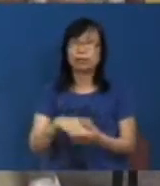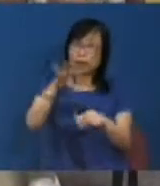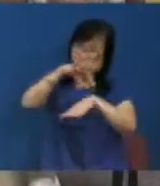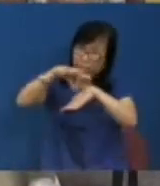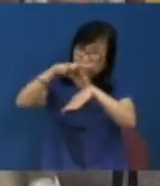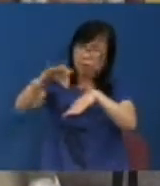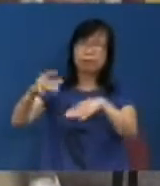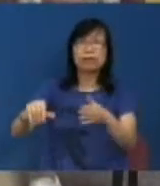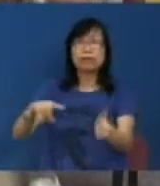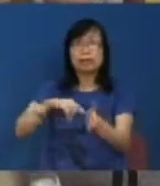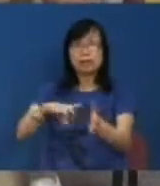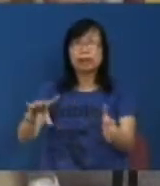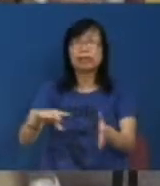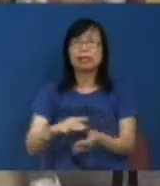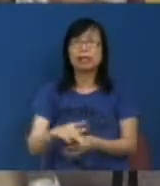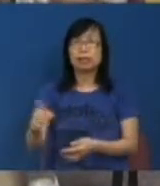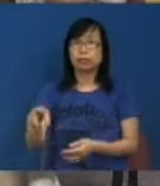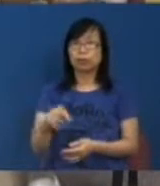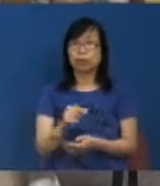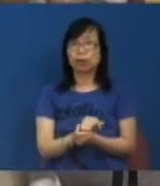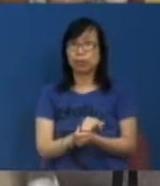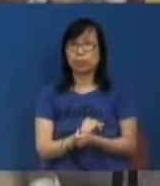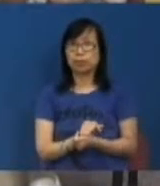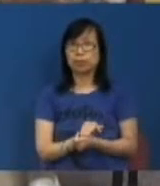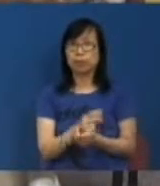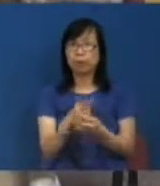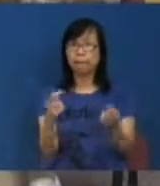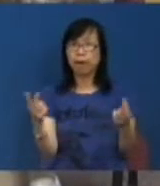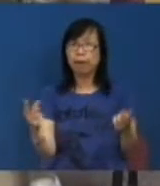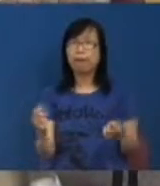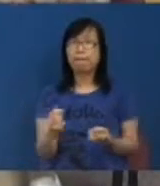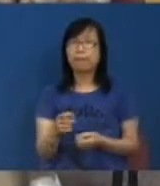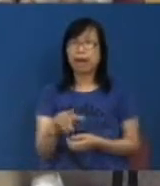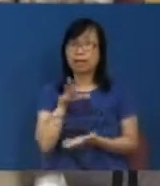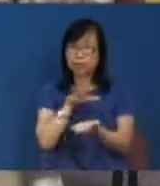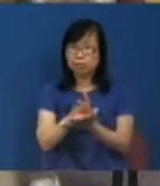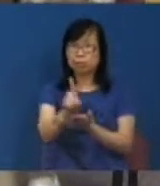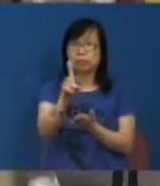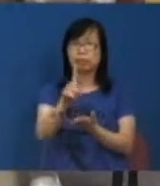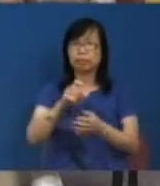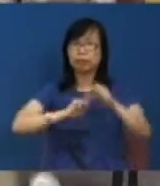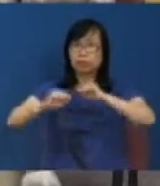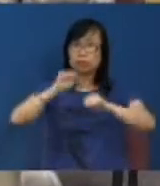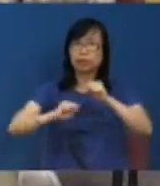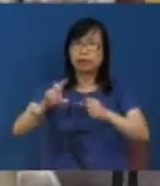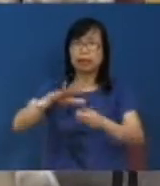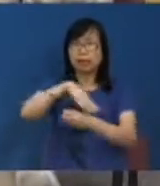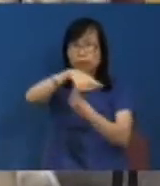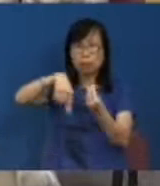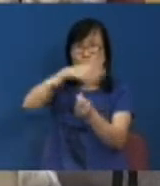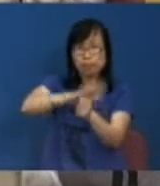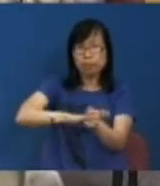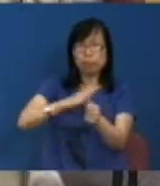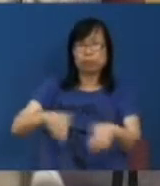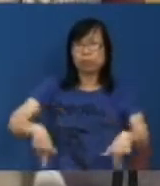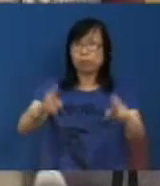咁但係除咗 green roofing 之外，仲有啲咩項目喺我哋嗰次專業動力環保村屋嘅議題有提嘅咧？ 其